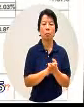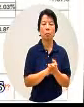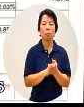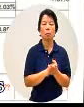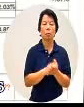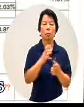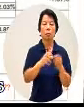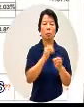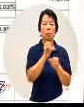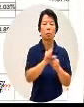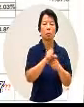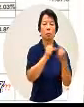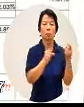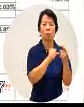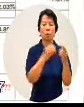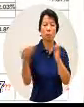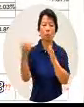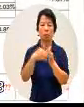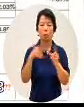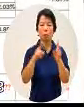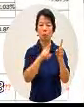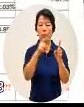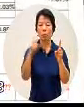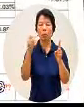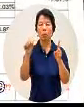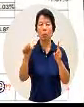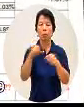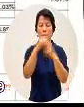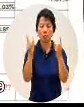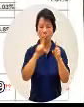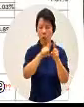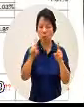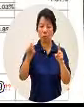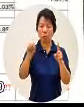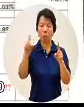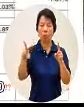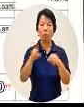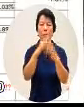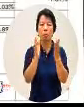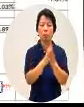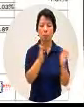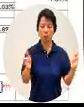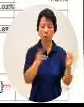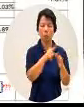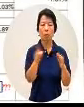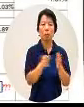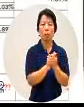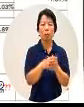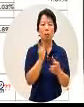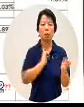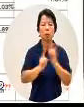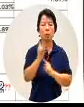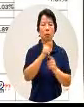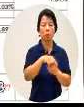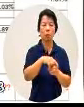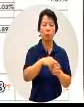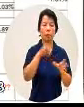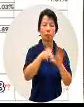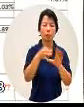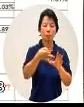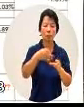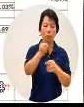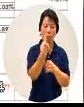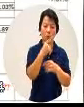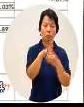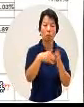95年到101年度的自有財源看101年101年的自有財源1月到